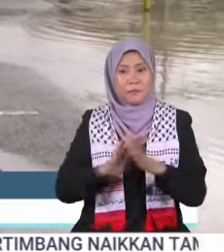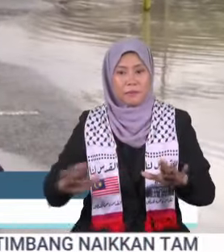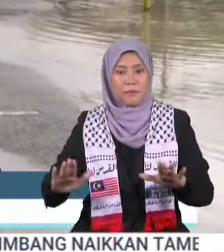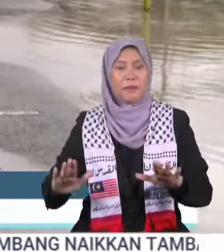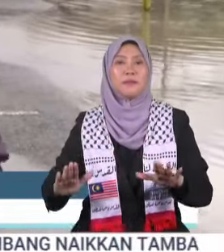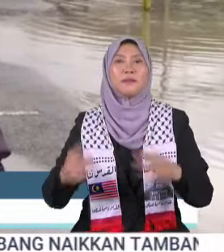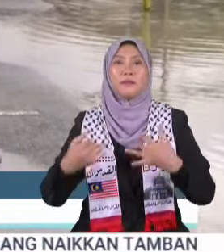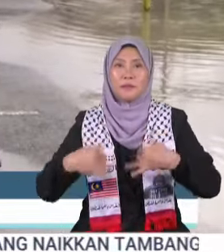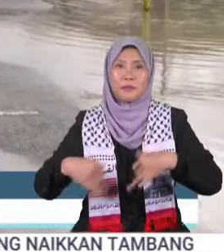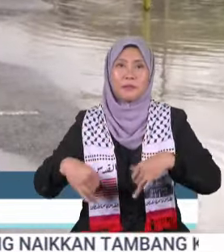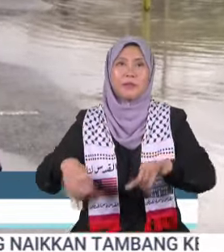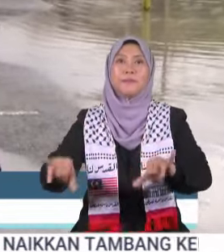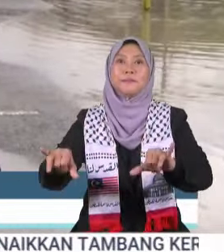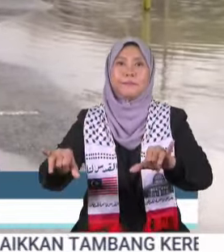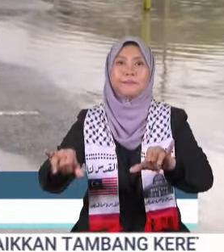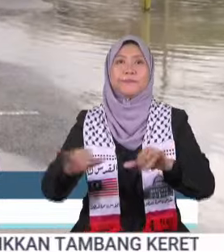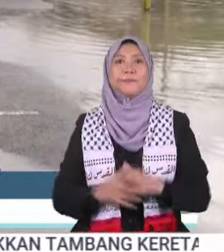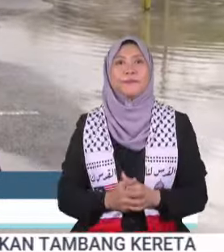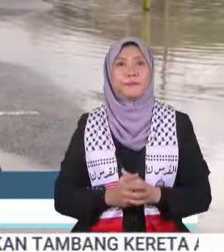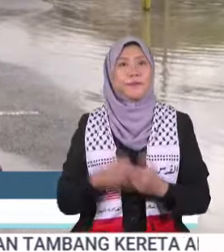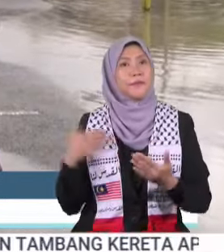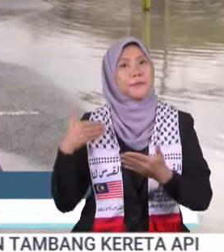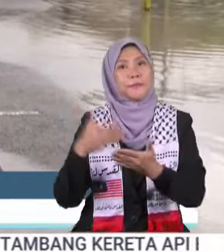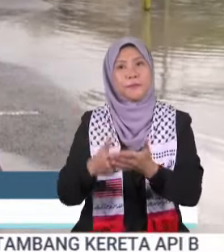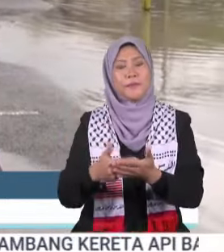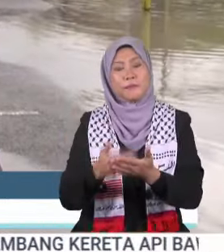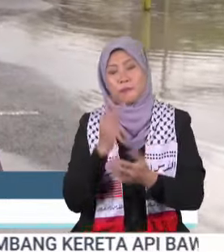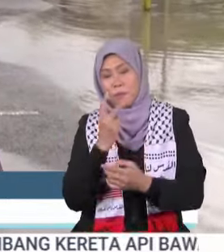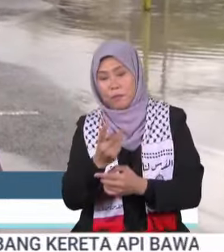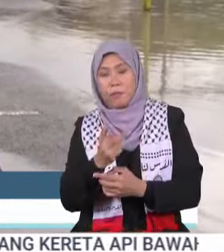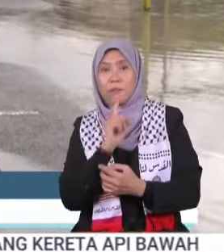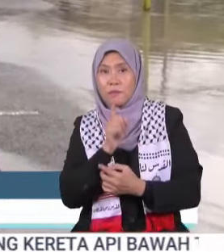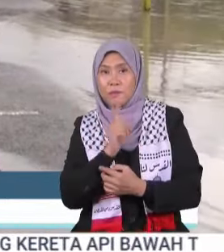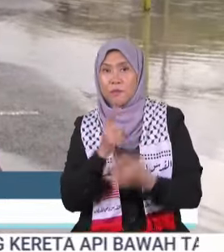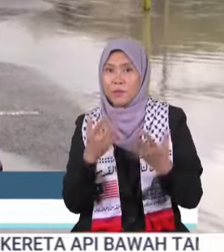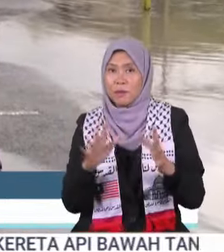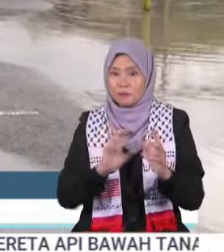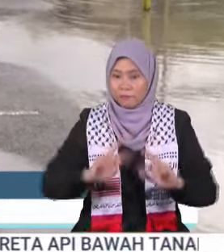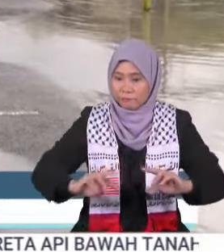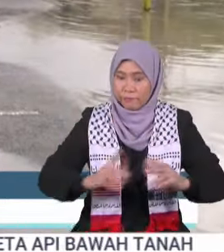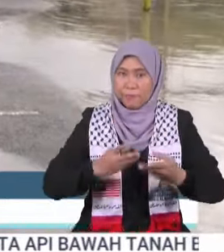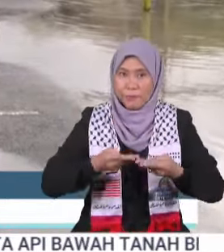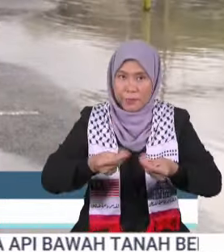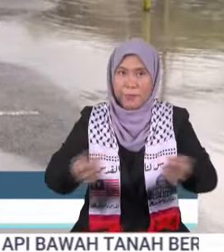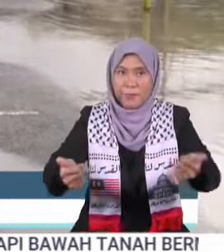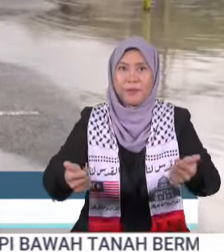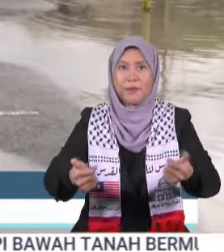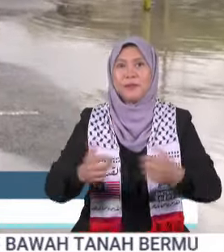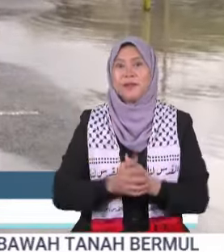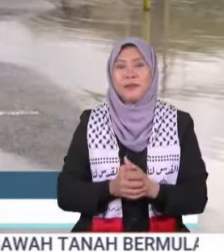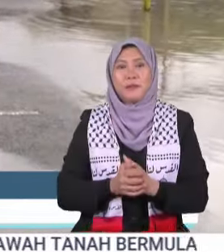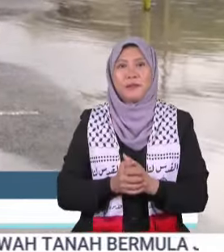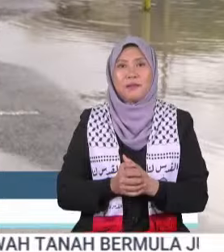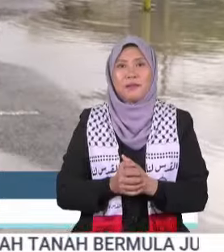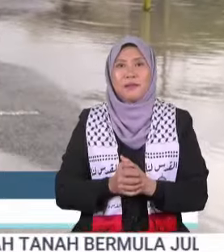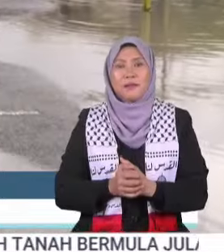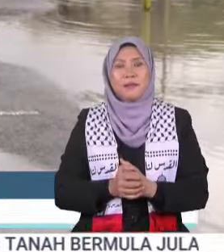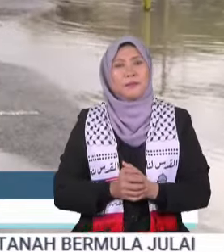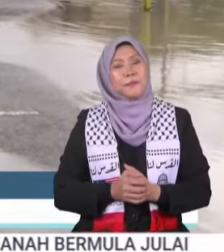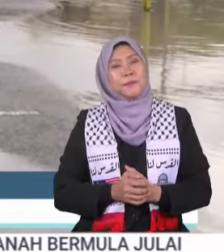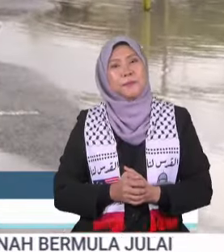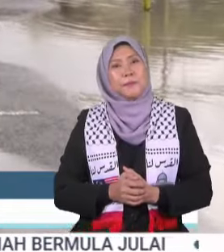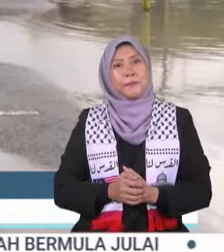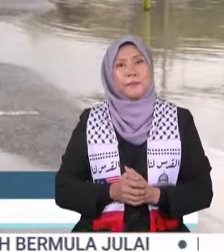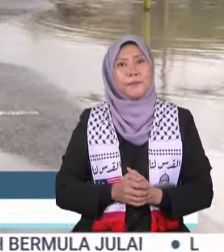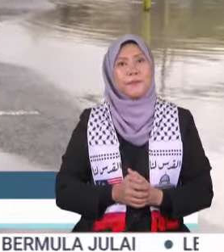er Mas masih diteruskan sehingga keadaan benar-benar pulih jadi dengan itu juga